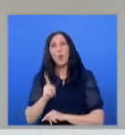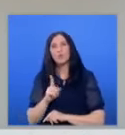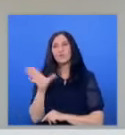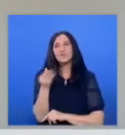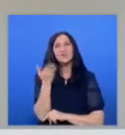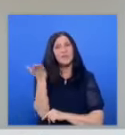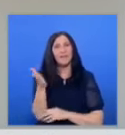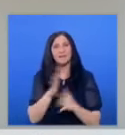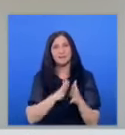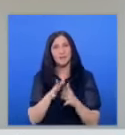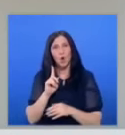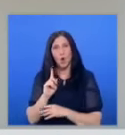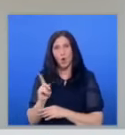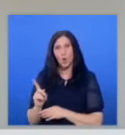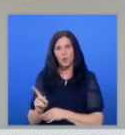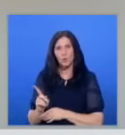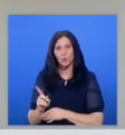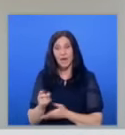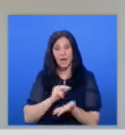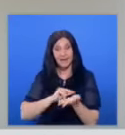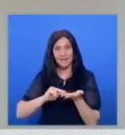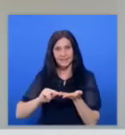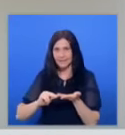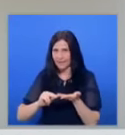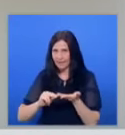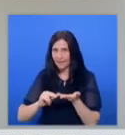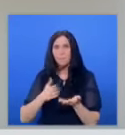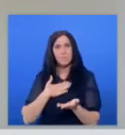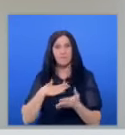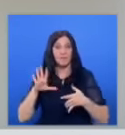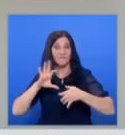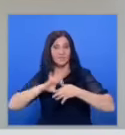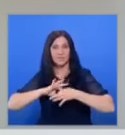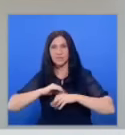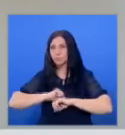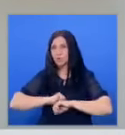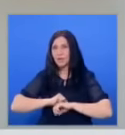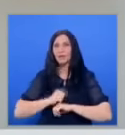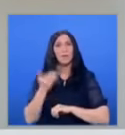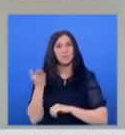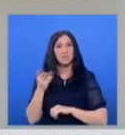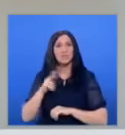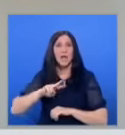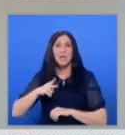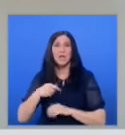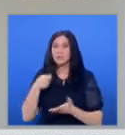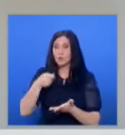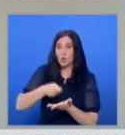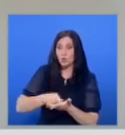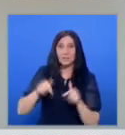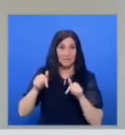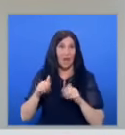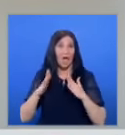всички тези хора, които са регистрирани, имат връзка с общината. Т.е. те са или закупили